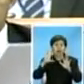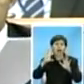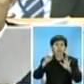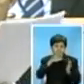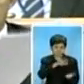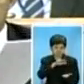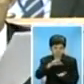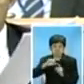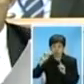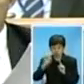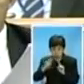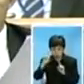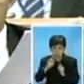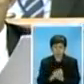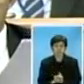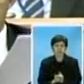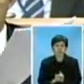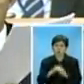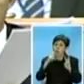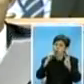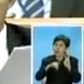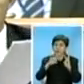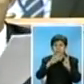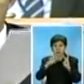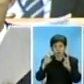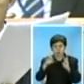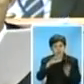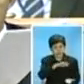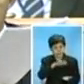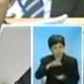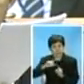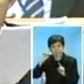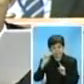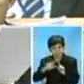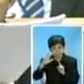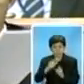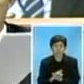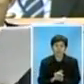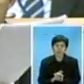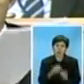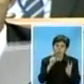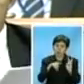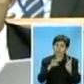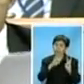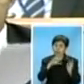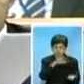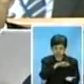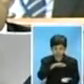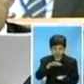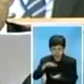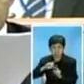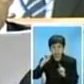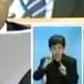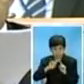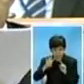ถุงครั้งที่2ส่ง 6,800 ถุงครั้งที่3ส่ง 6,800 ถุง